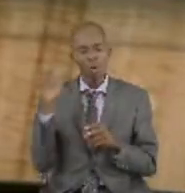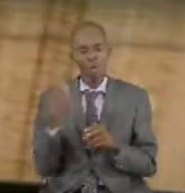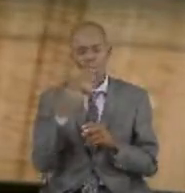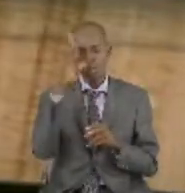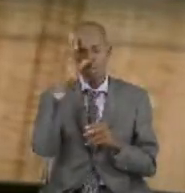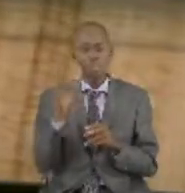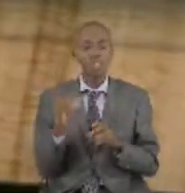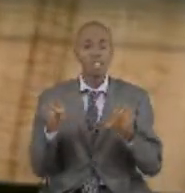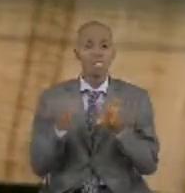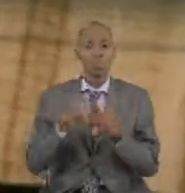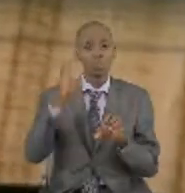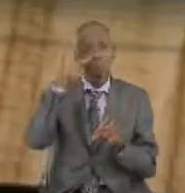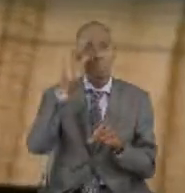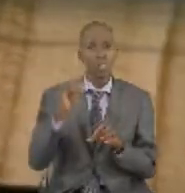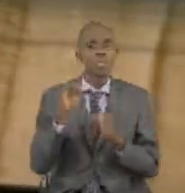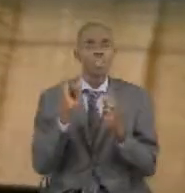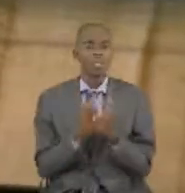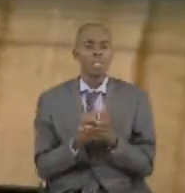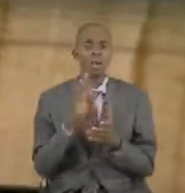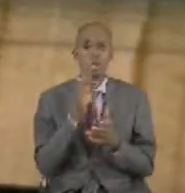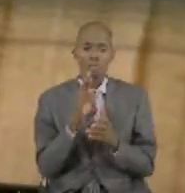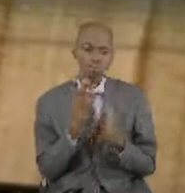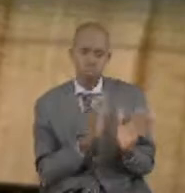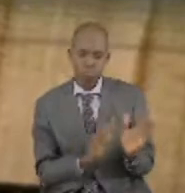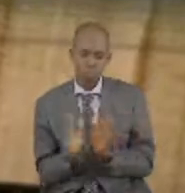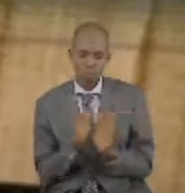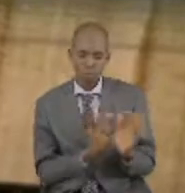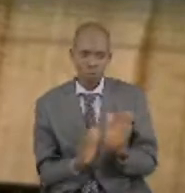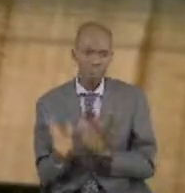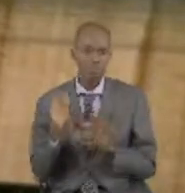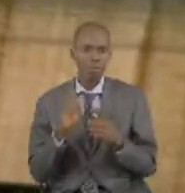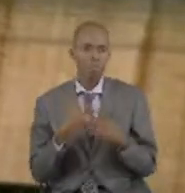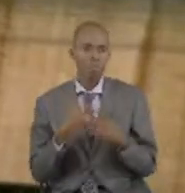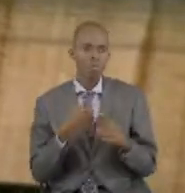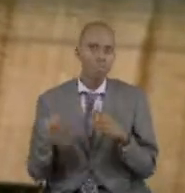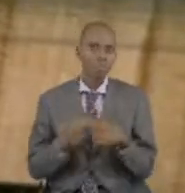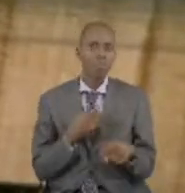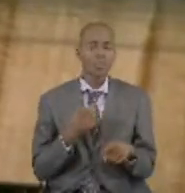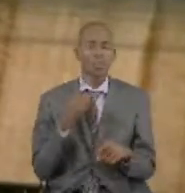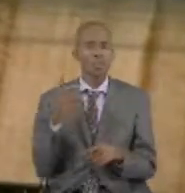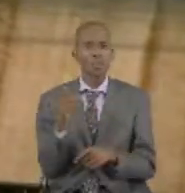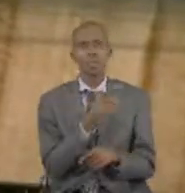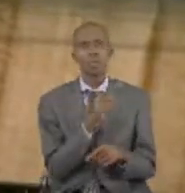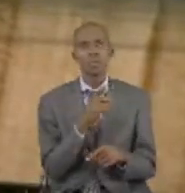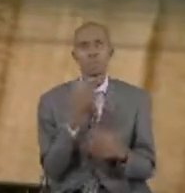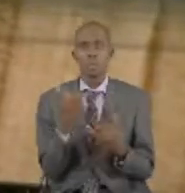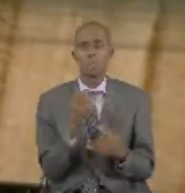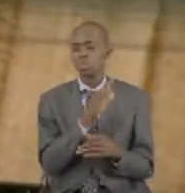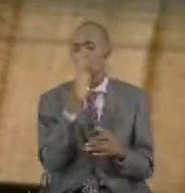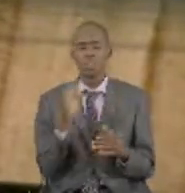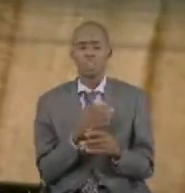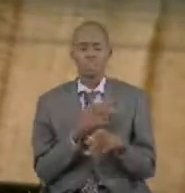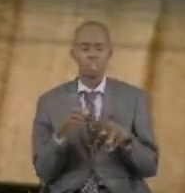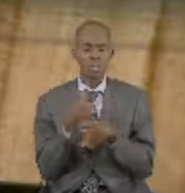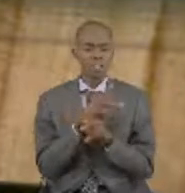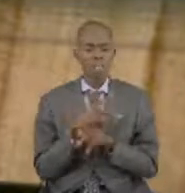même les hommes qui comporte qui planifie où te tuer pour te crucifié tu t'inquiètes hulk